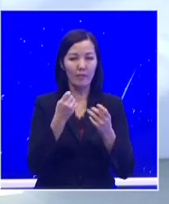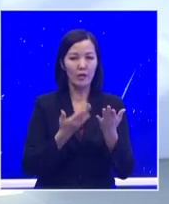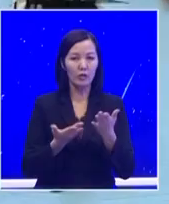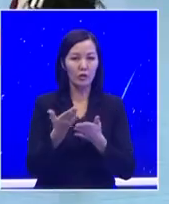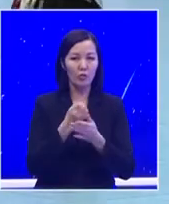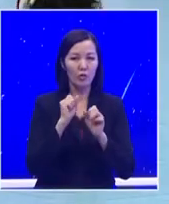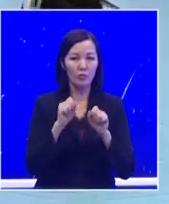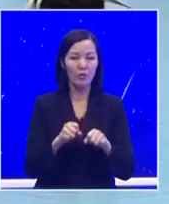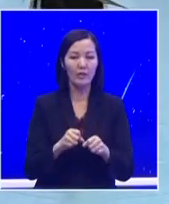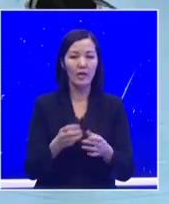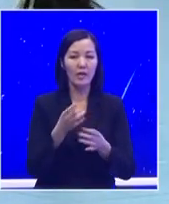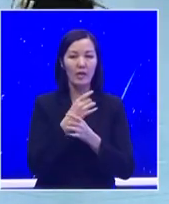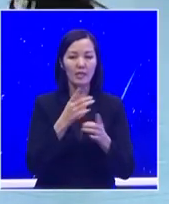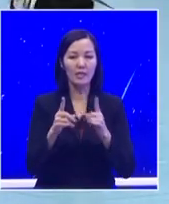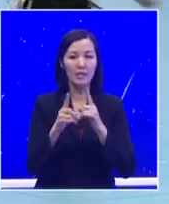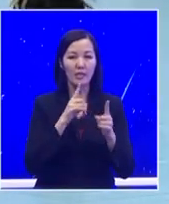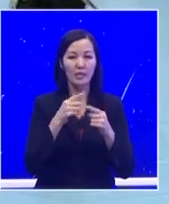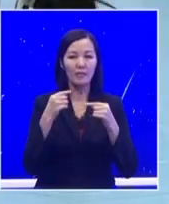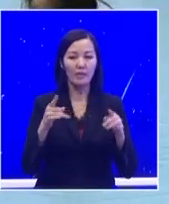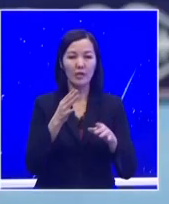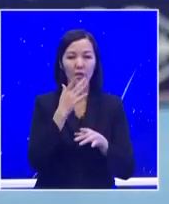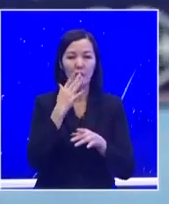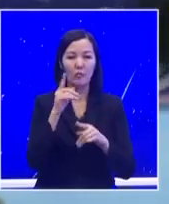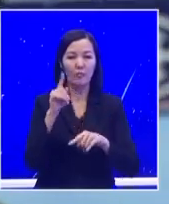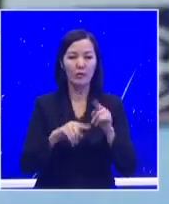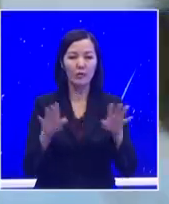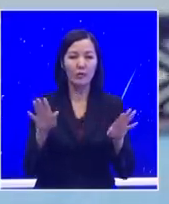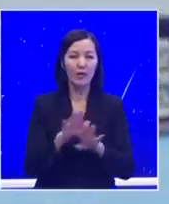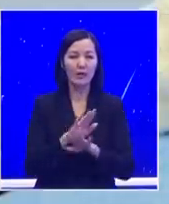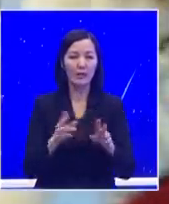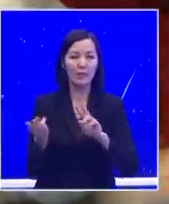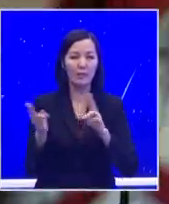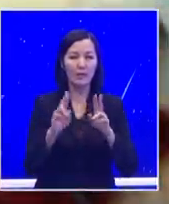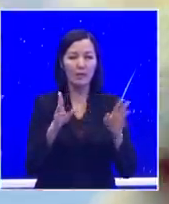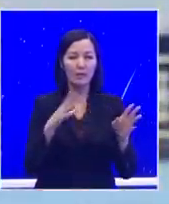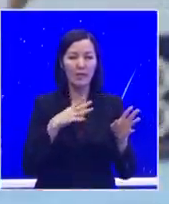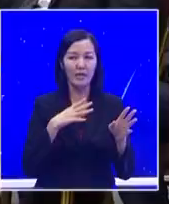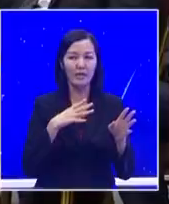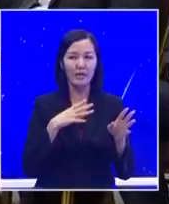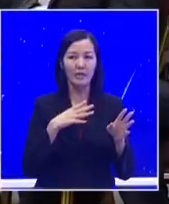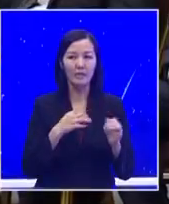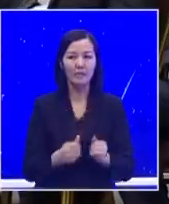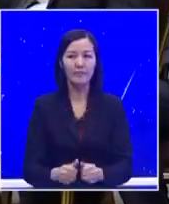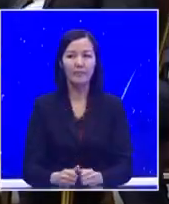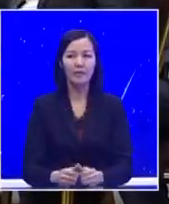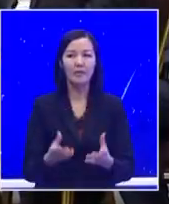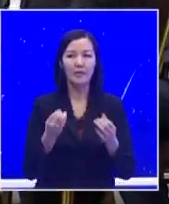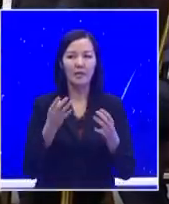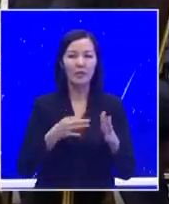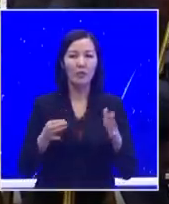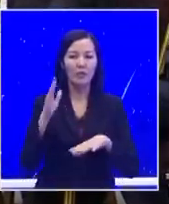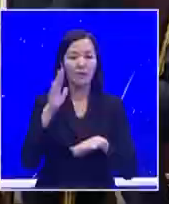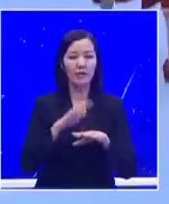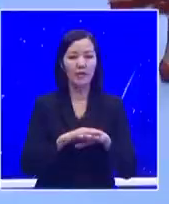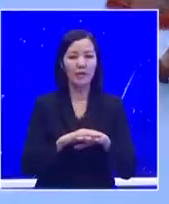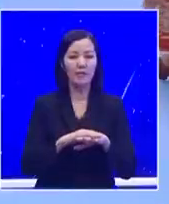ойдамын. Салтанатты жиында облыстағы өзге ұлт өкілдері патриоттық әндер шырқап, мың бұрала билеп, мереке көркін қыздырды. Сондай-ақ облыс әкімі